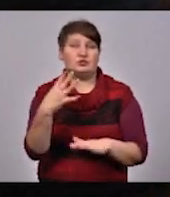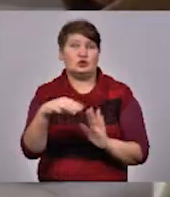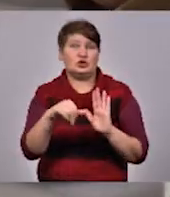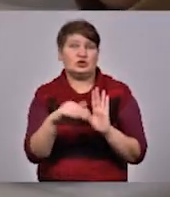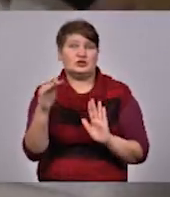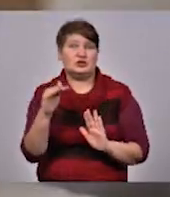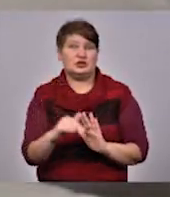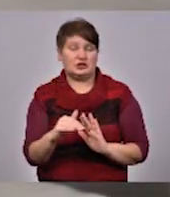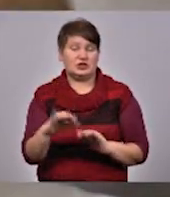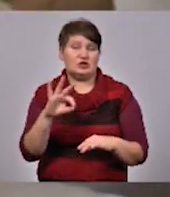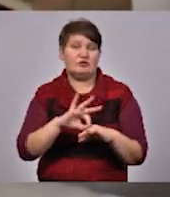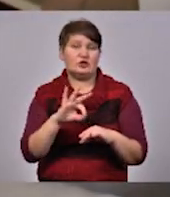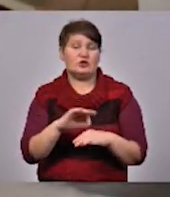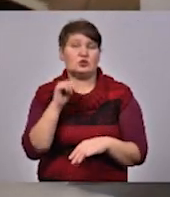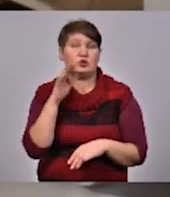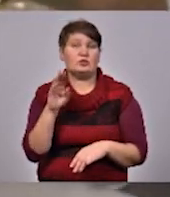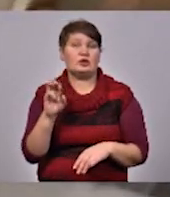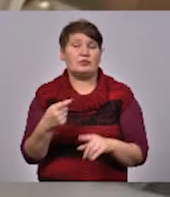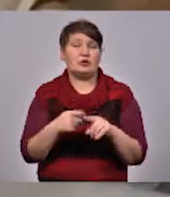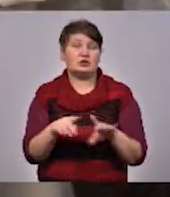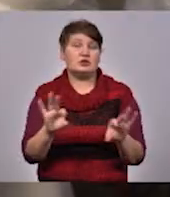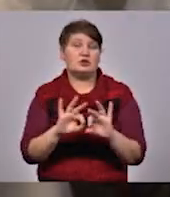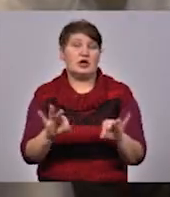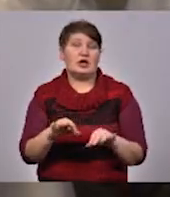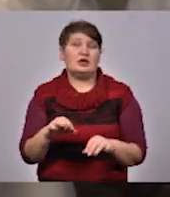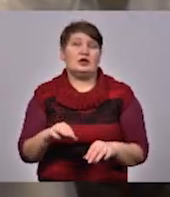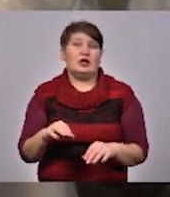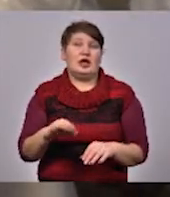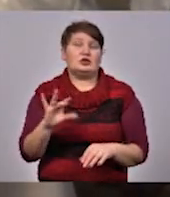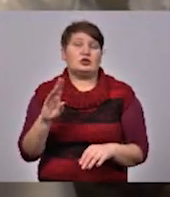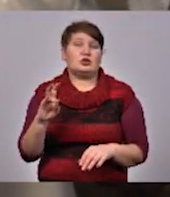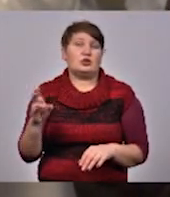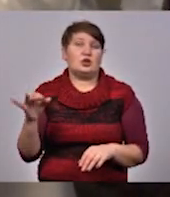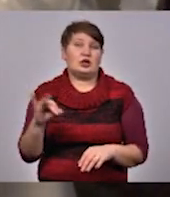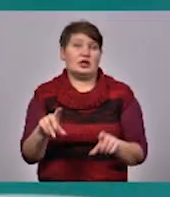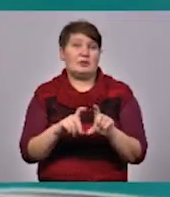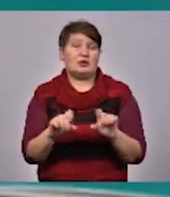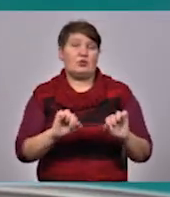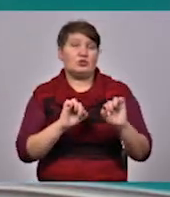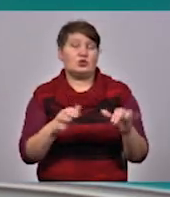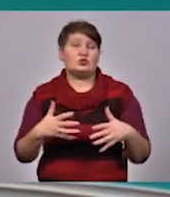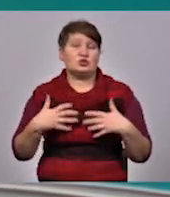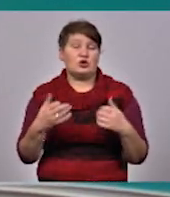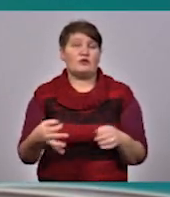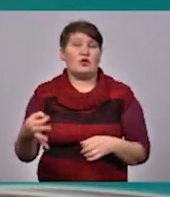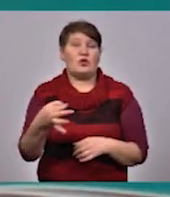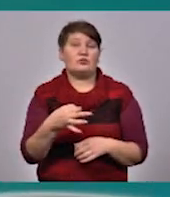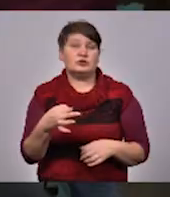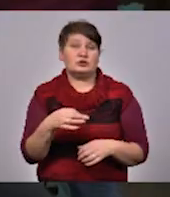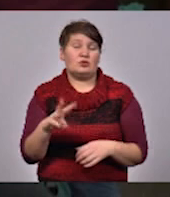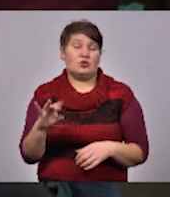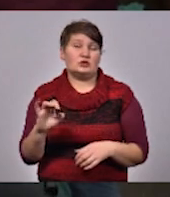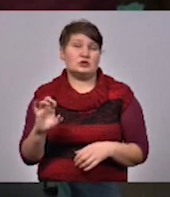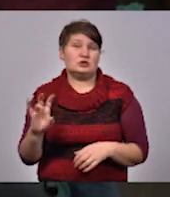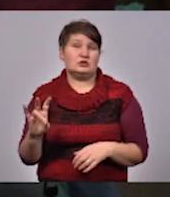людей хворіють на цукровий діабет. Про це розповіла експертка із ендокринології Департаменту охорони здоров'я області Оксана Марусин. З